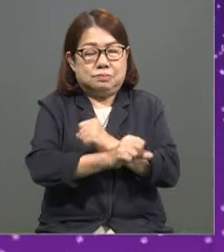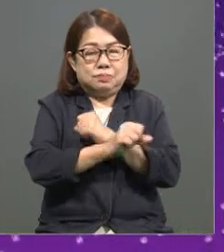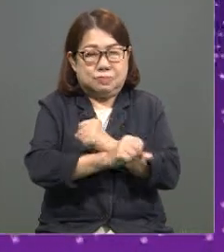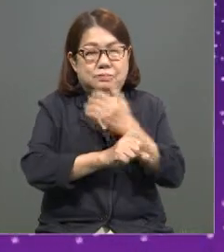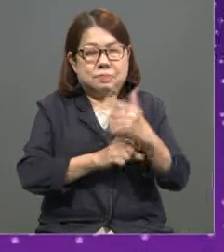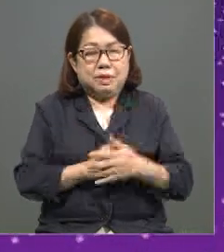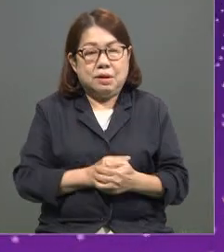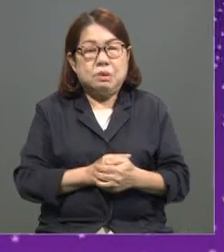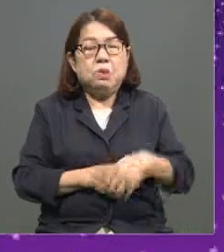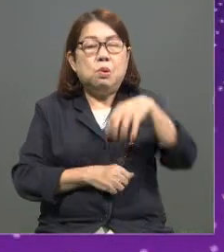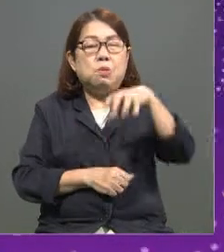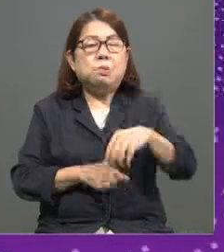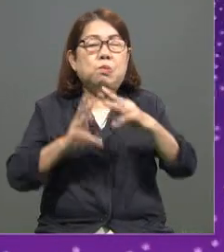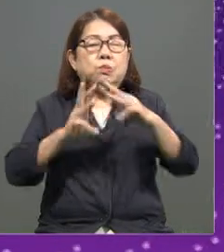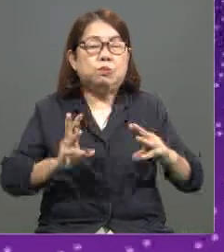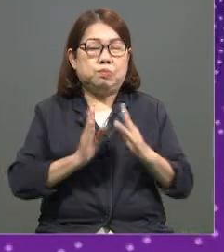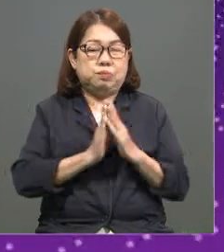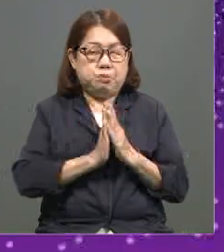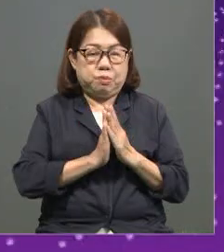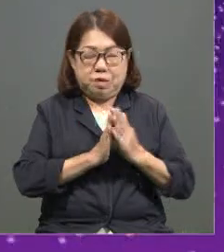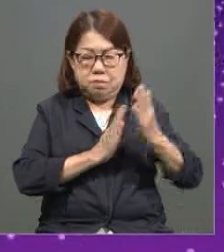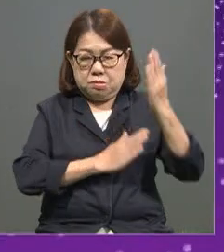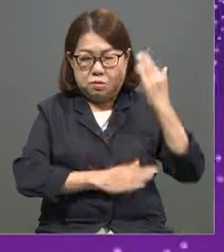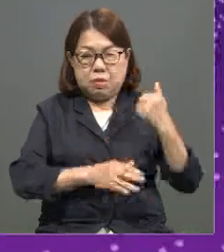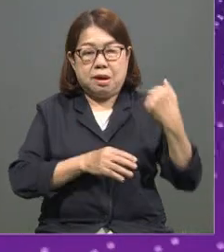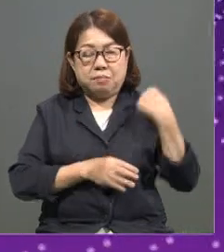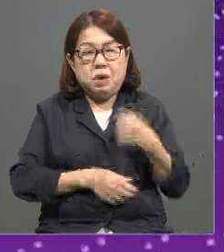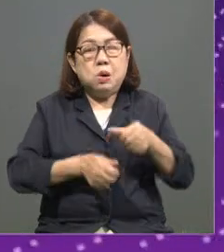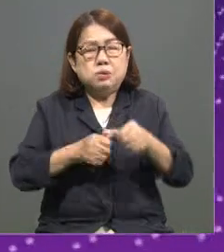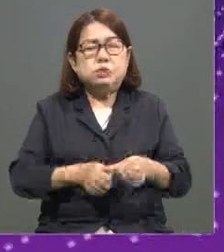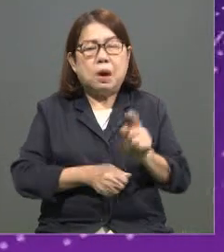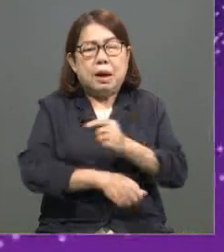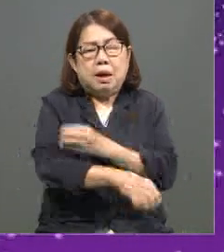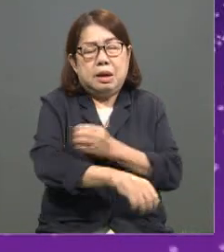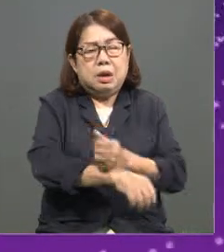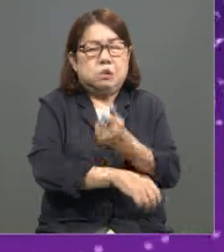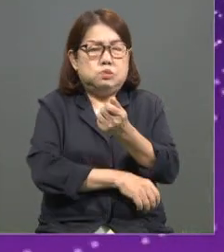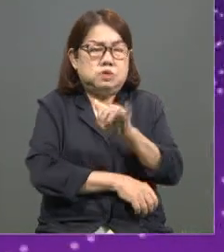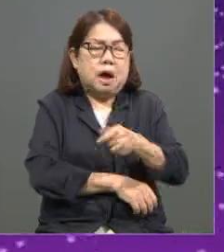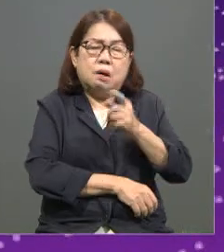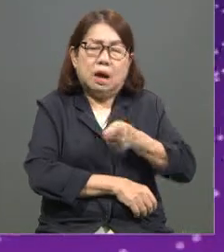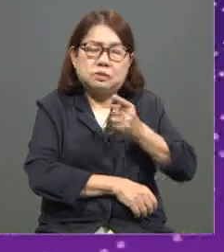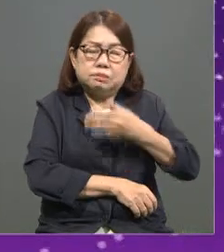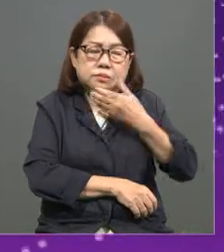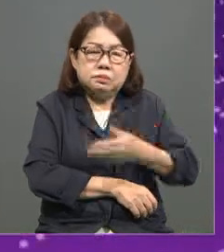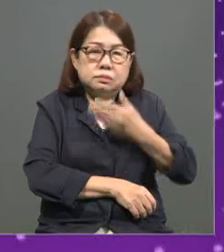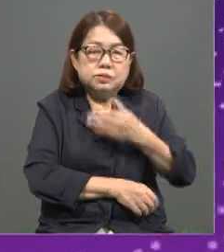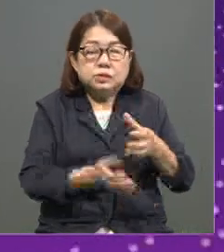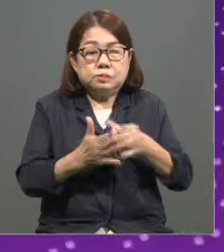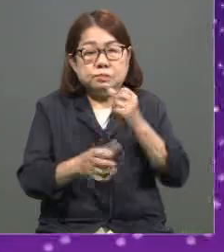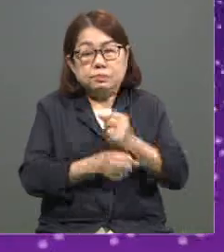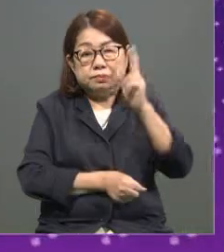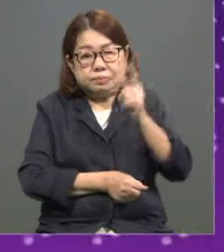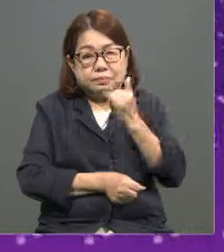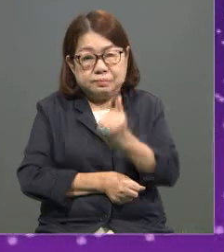เฉพาะโบราณสถานที่เข้าไปบล็อกเอาไว้อยุธยาเยอะเลยนะนะคะแล้ววันนี้ทีมข่าวเราก็ลงไปสำรวจ